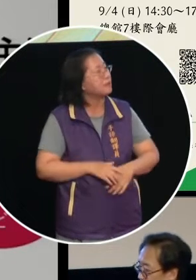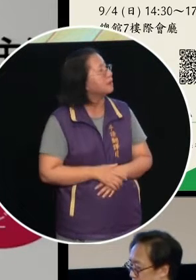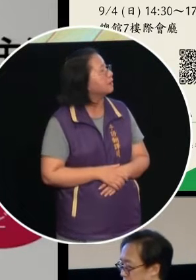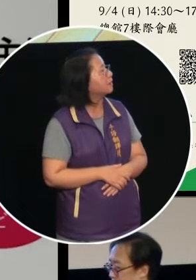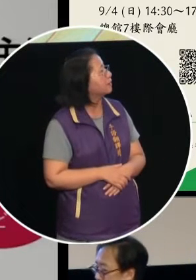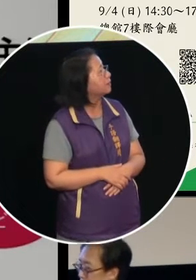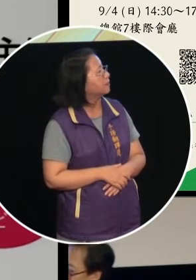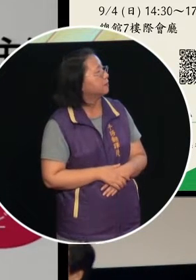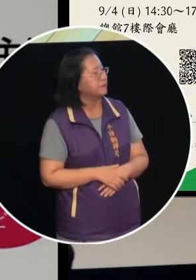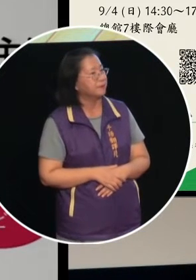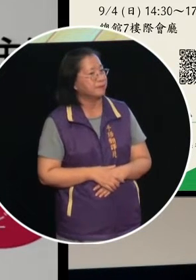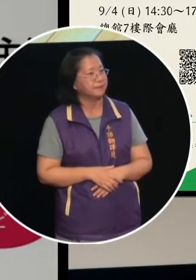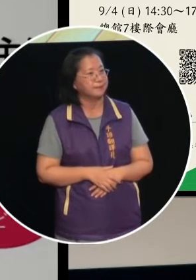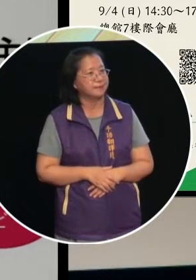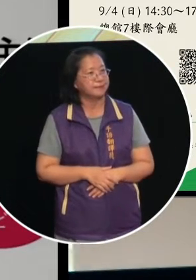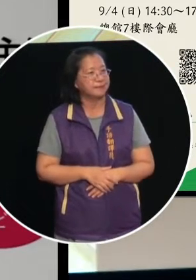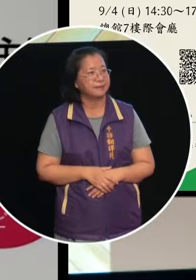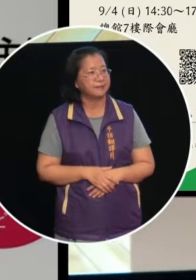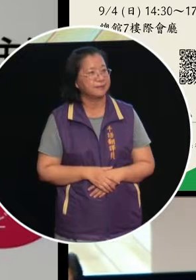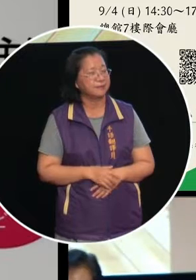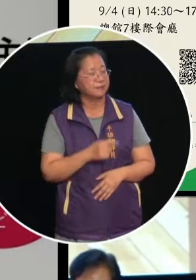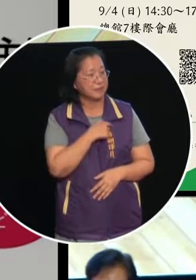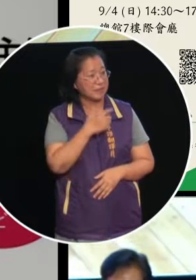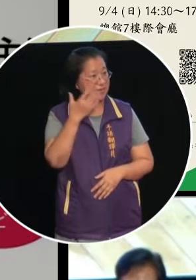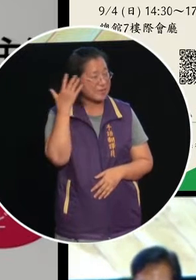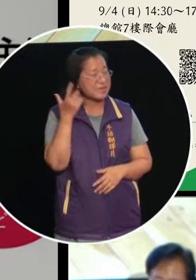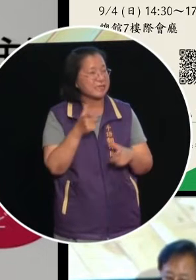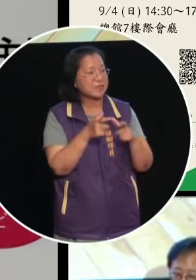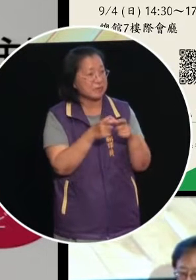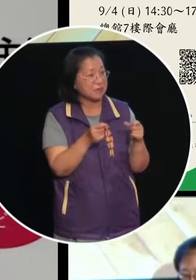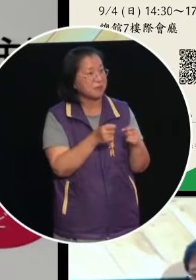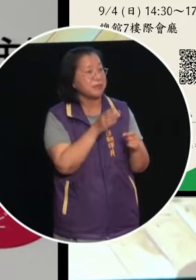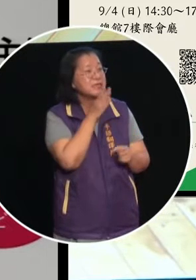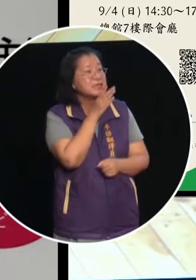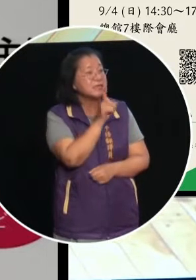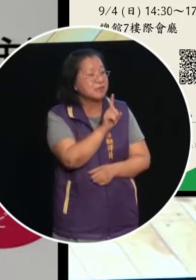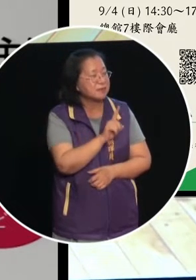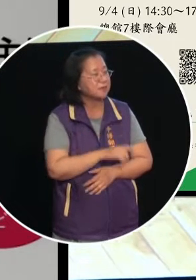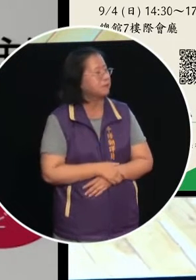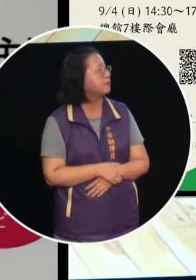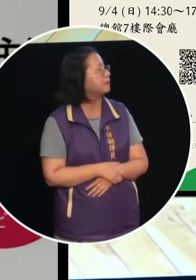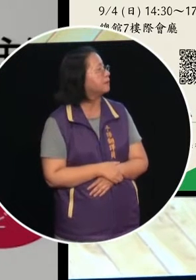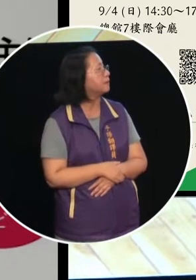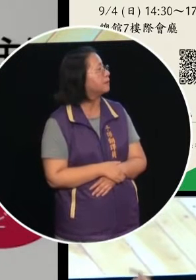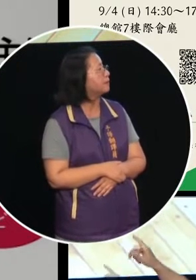主流。那之前是我们日本是一种